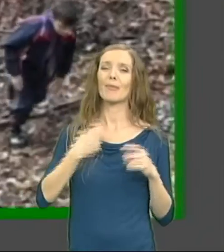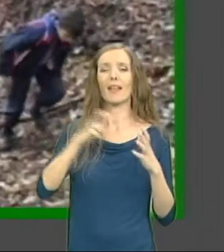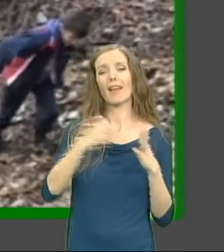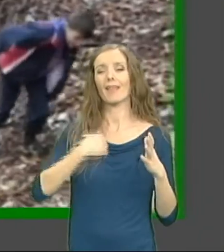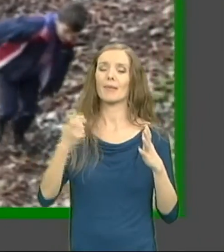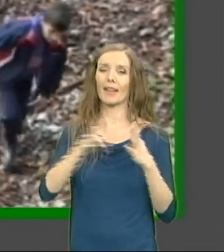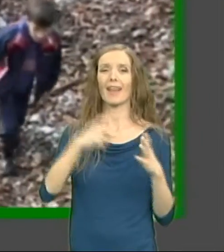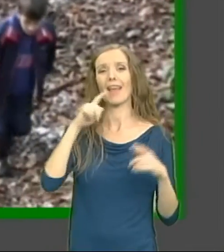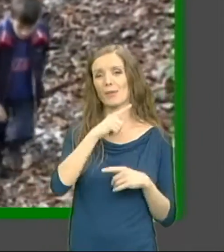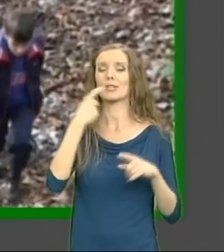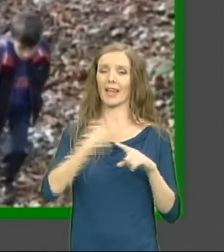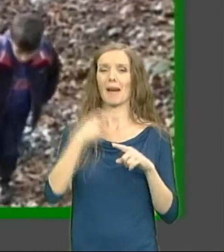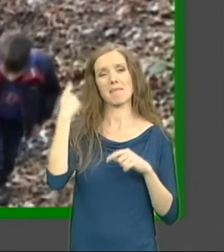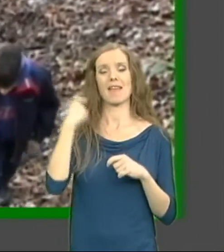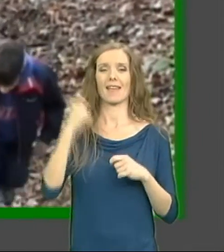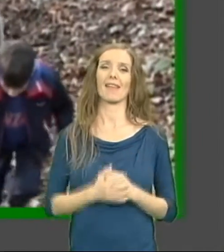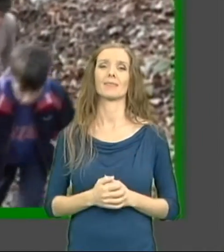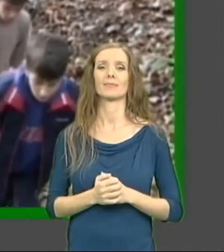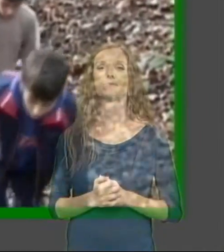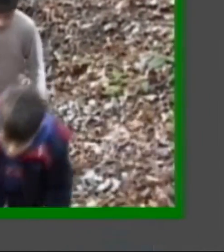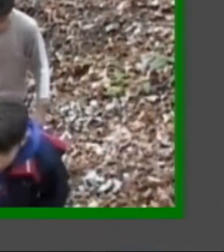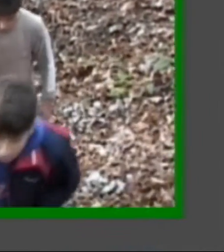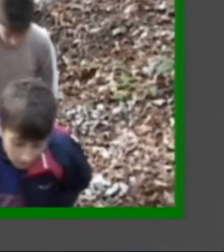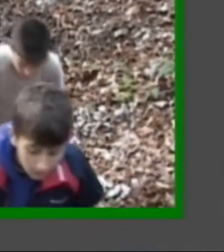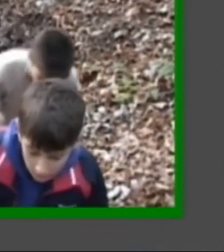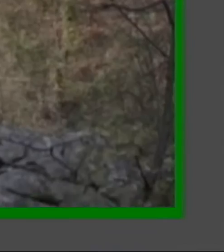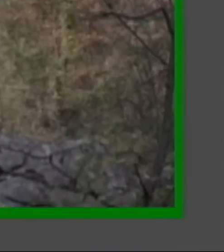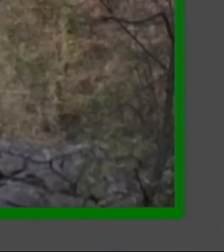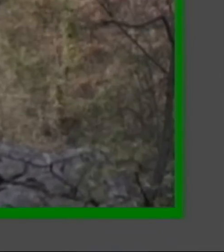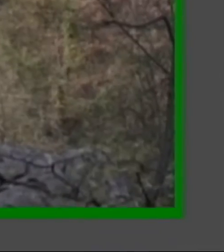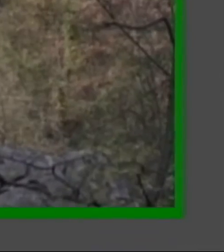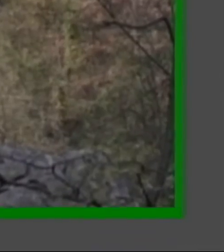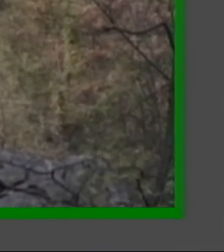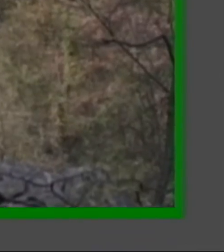karamanke. Do njeranke kruške karamanke.